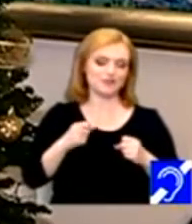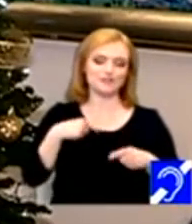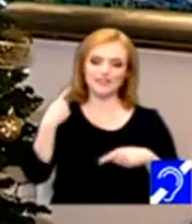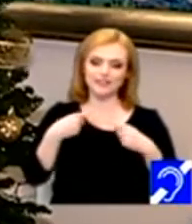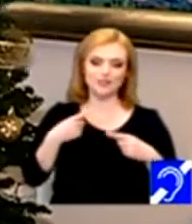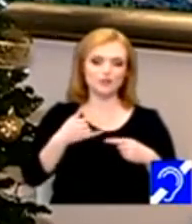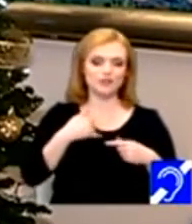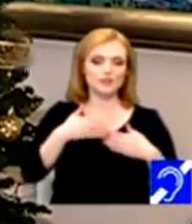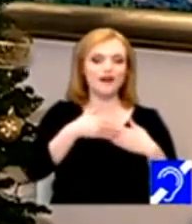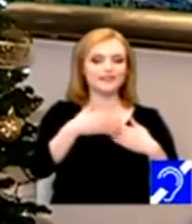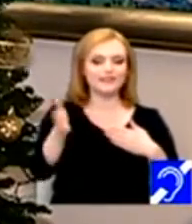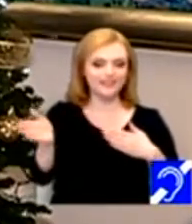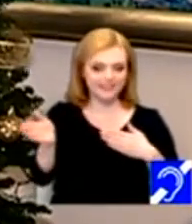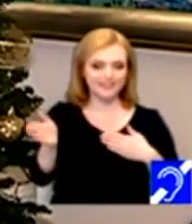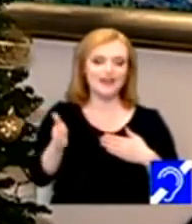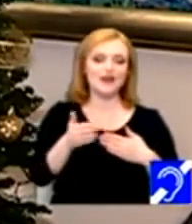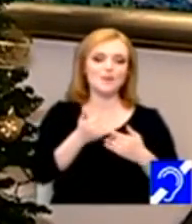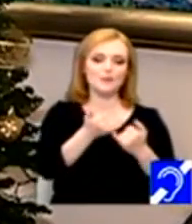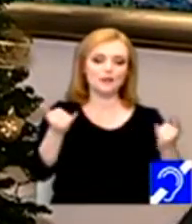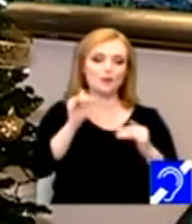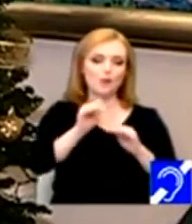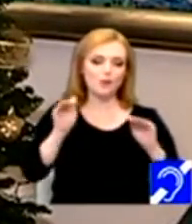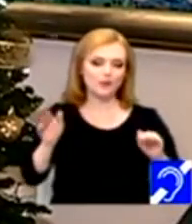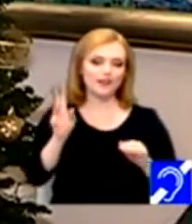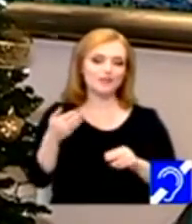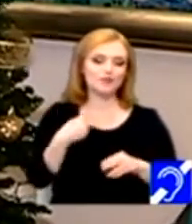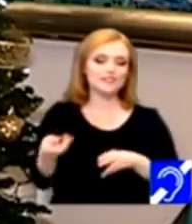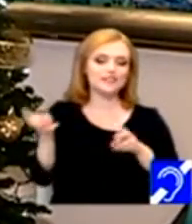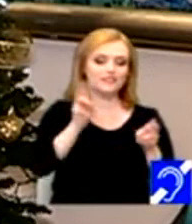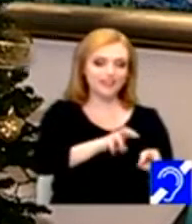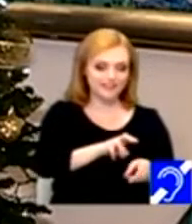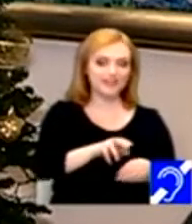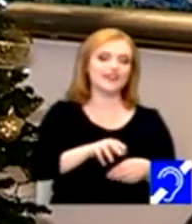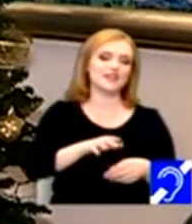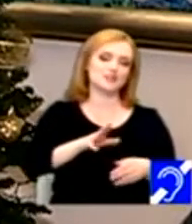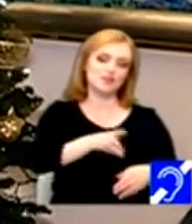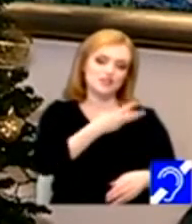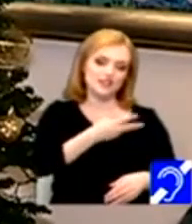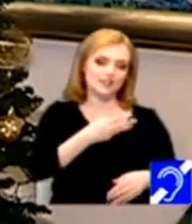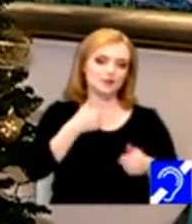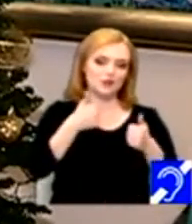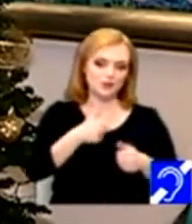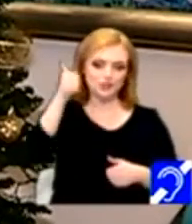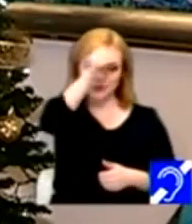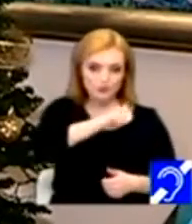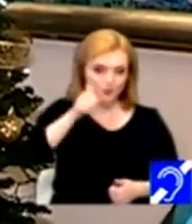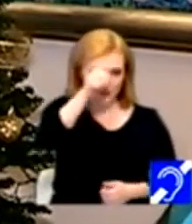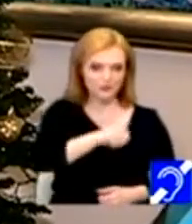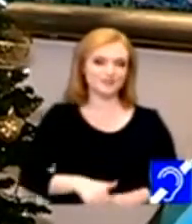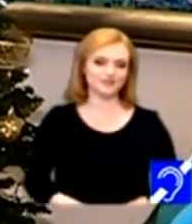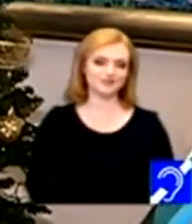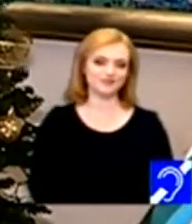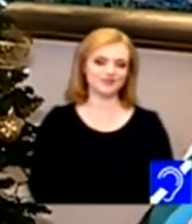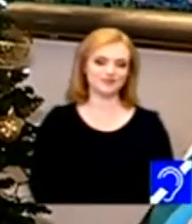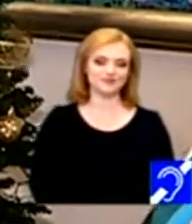Republica Moldova care vor să vină să ne ureze la mulți ani. Am intrat într-adevăr în perioada sărbătorilor de iarnă.